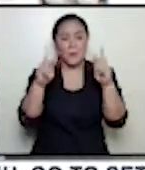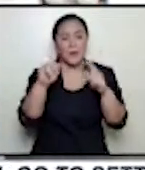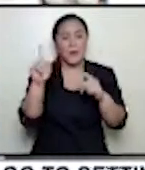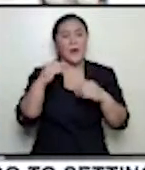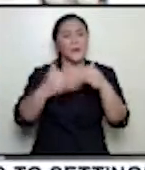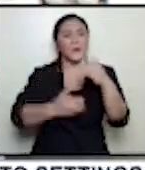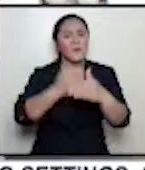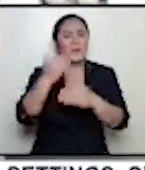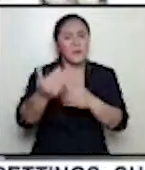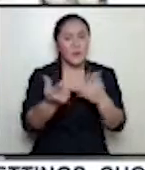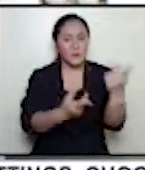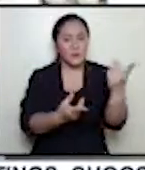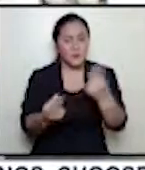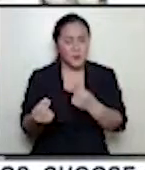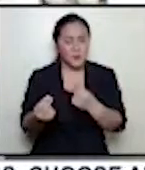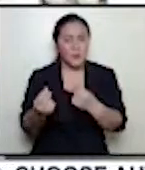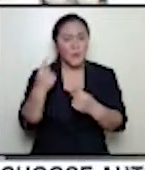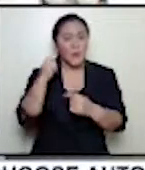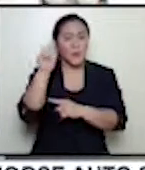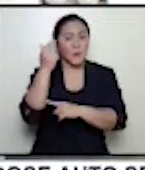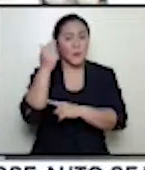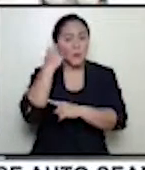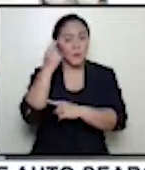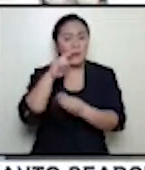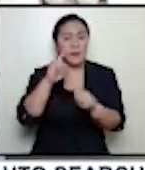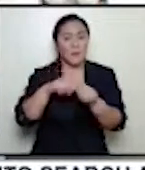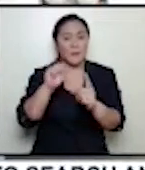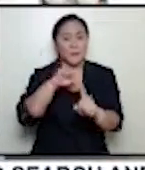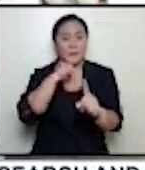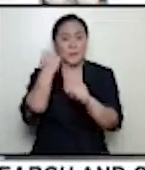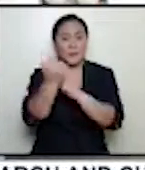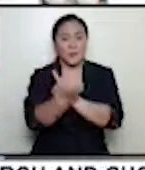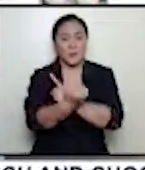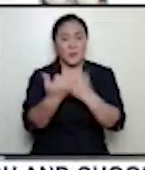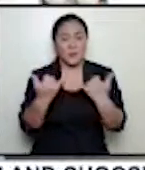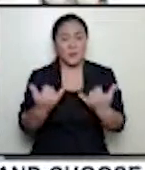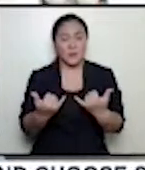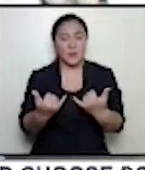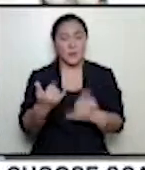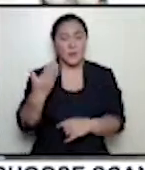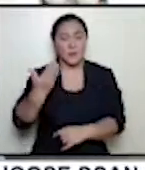pamahalaan sa pagtugon sa sitwasyon. Mela Lesmora para sa Bayan.